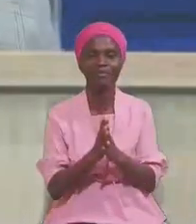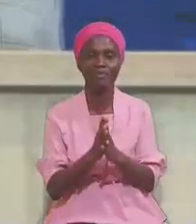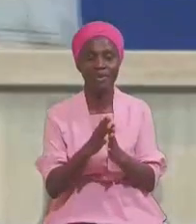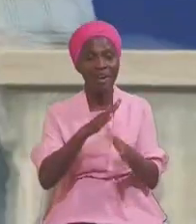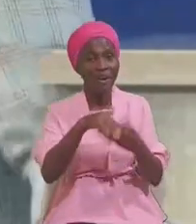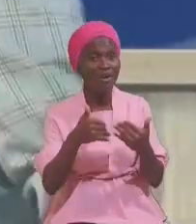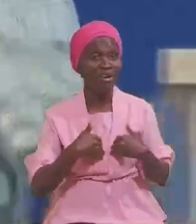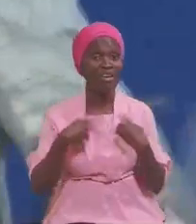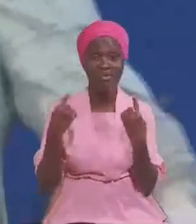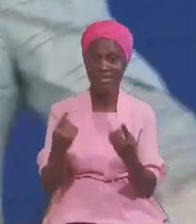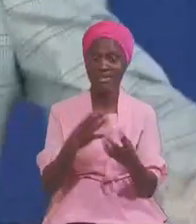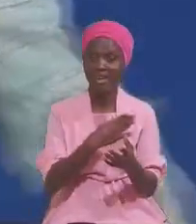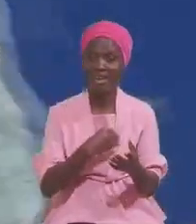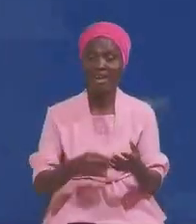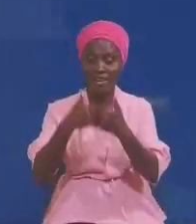de Dieu.